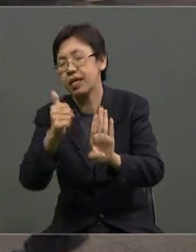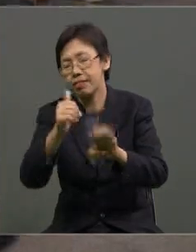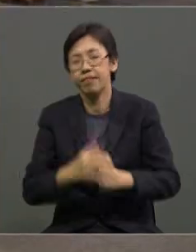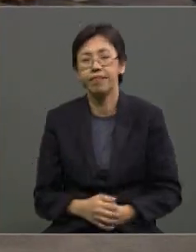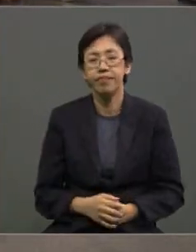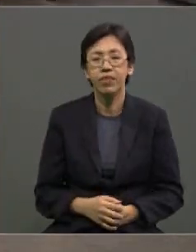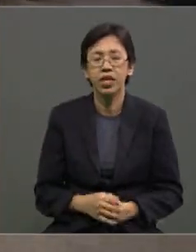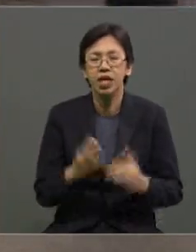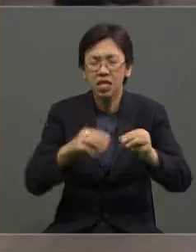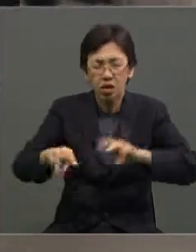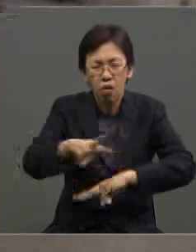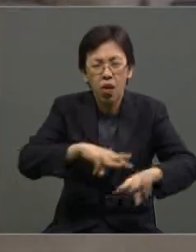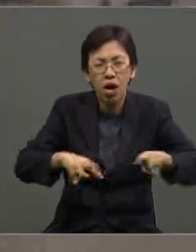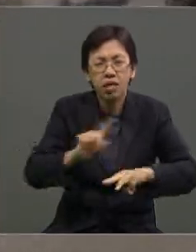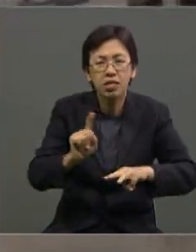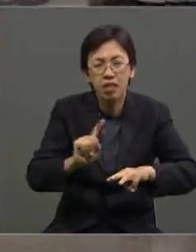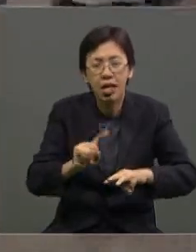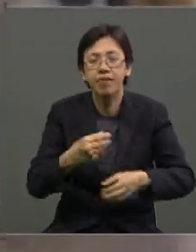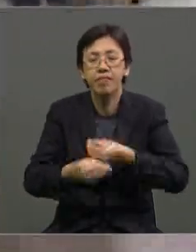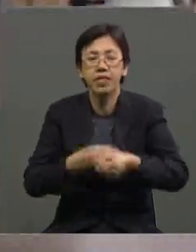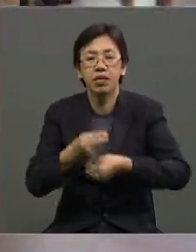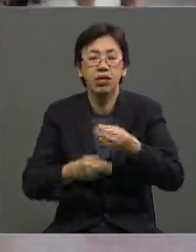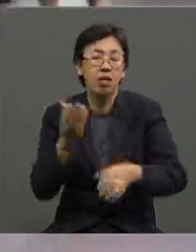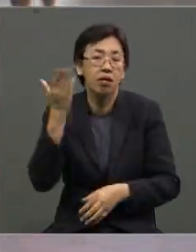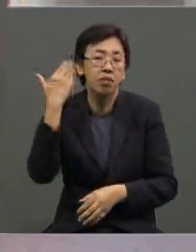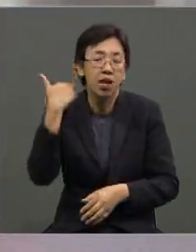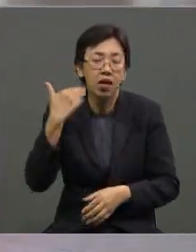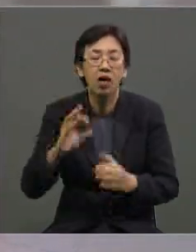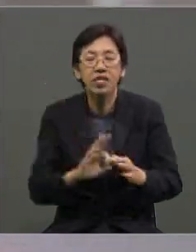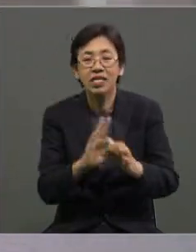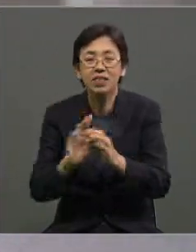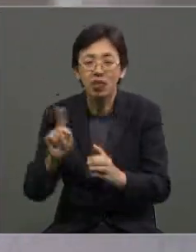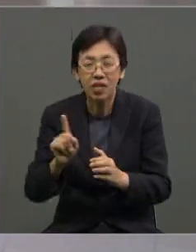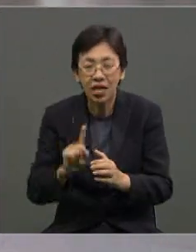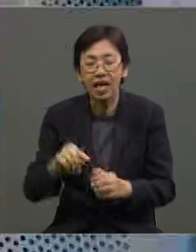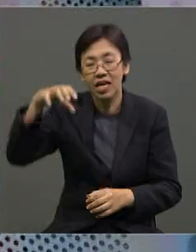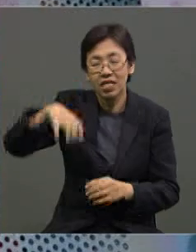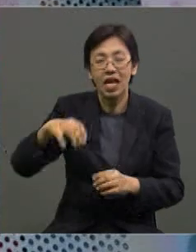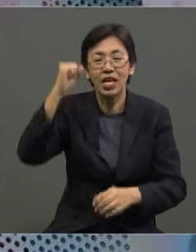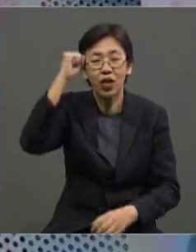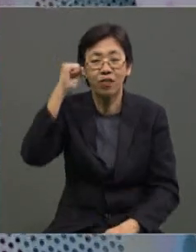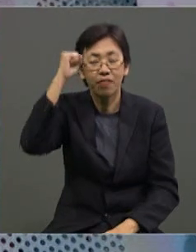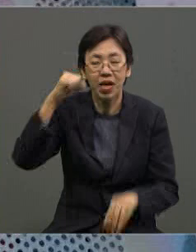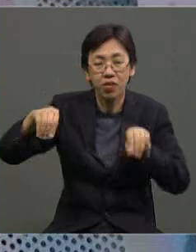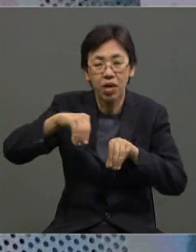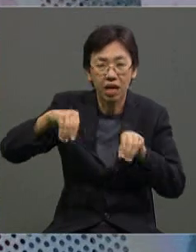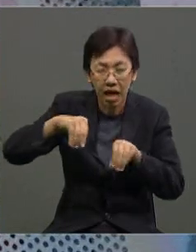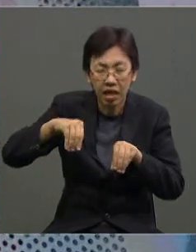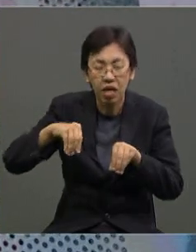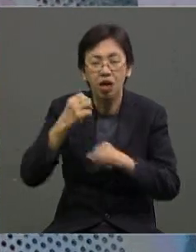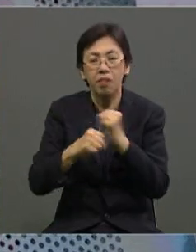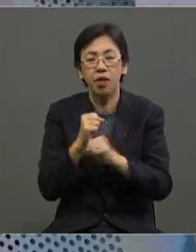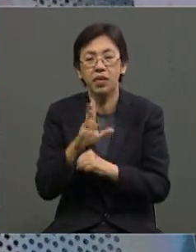ชี้แจงว่าเป็นพื้นที่เพื่อการพาณิชย์เดิมเป็นจุดเชื่อมต่อกับเขตเดินรถที่8ของขสมก.แต่ทีนี้ช่